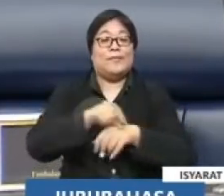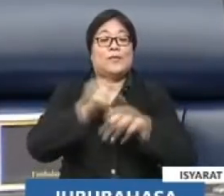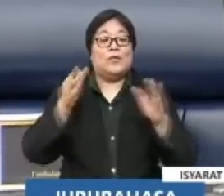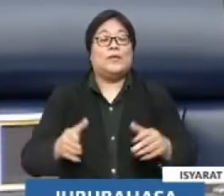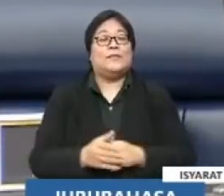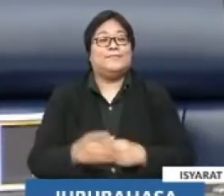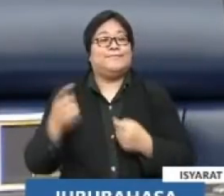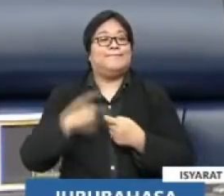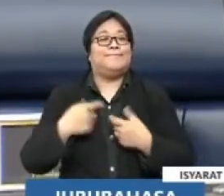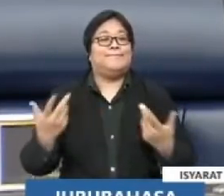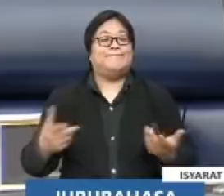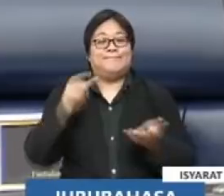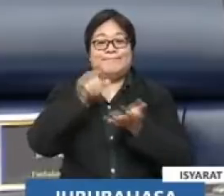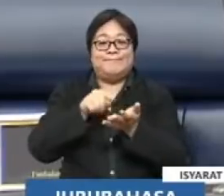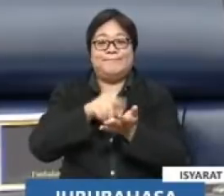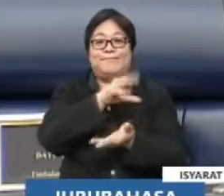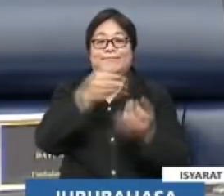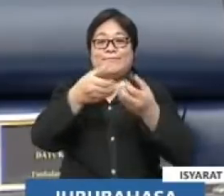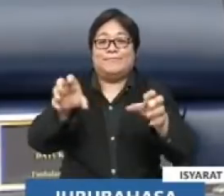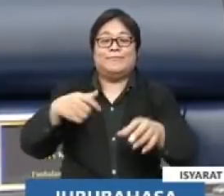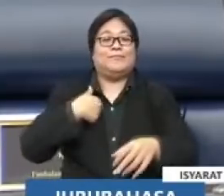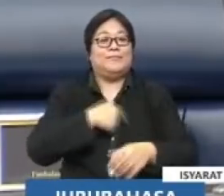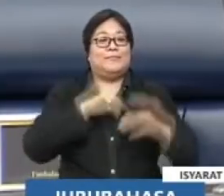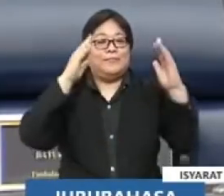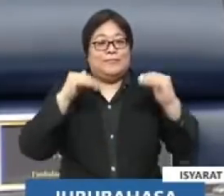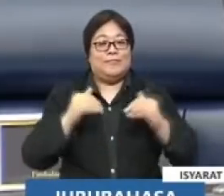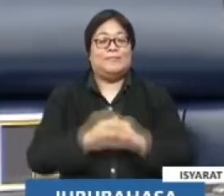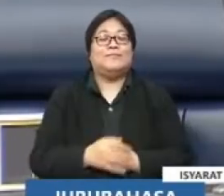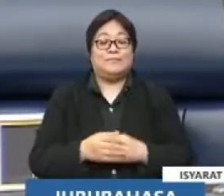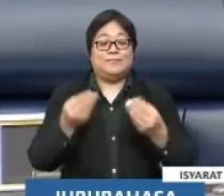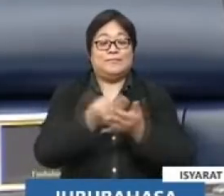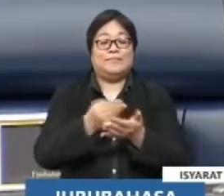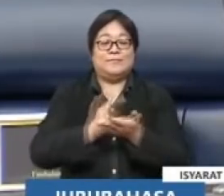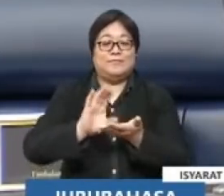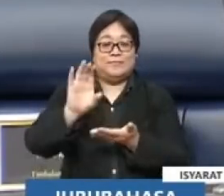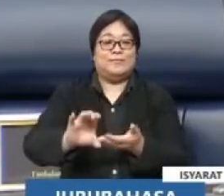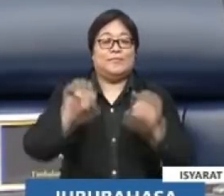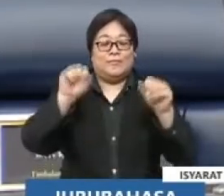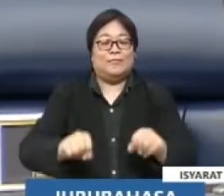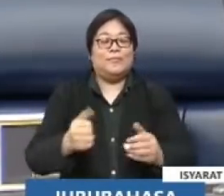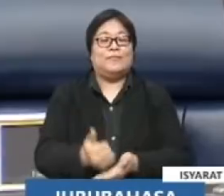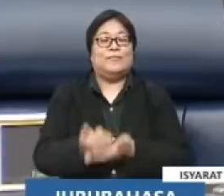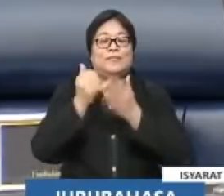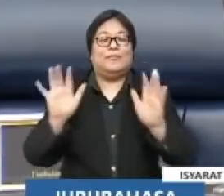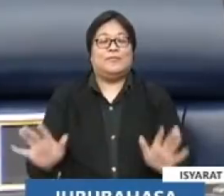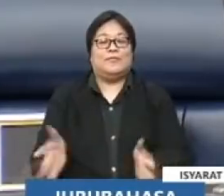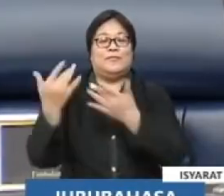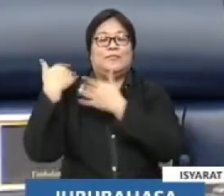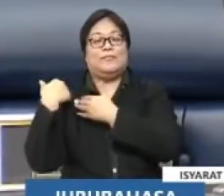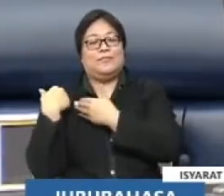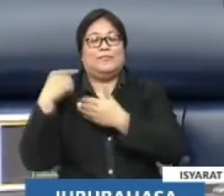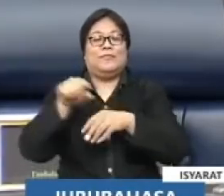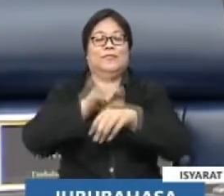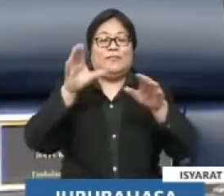pengguna berkaitan dengan ayam dan telur. Jadi kita berharap dengan potongan yang ada ini sikit sebanyak akan merengankan beban